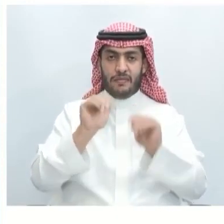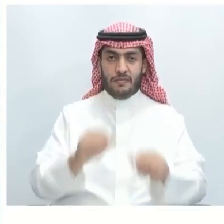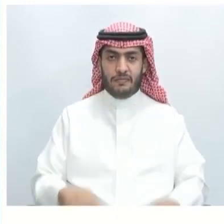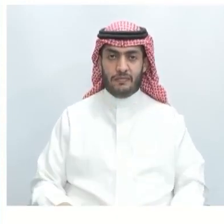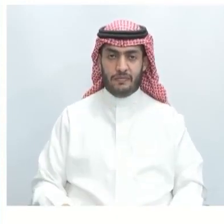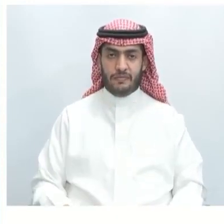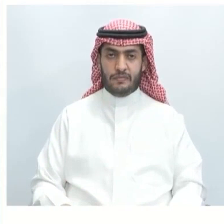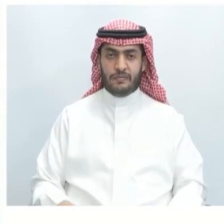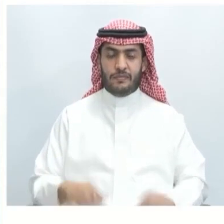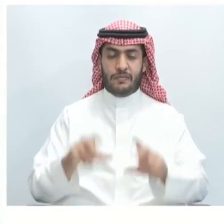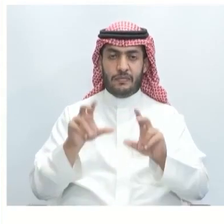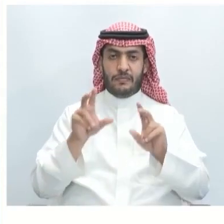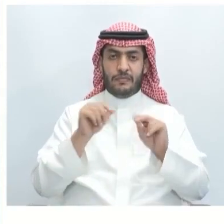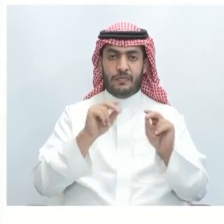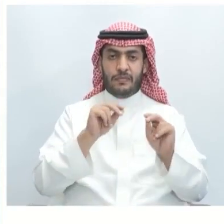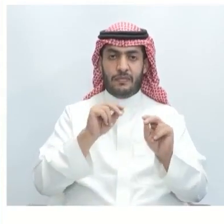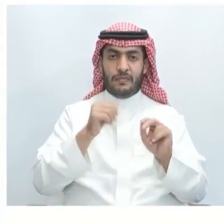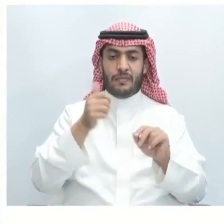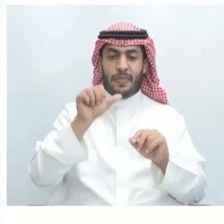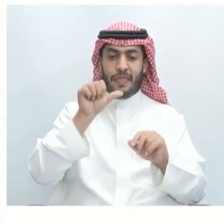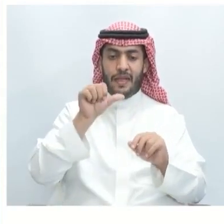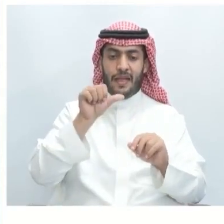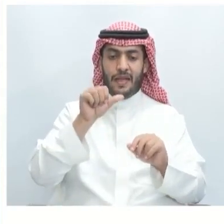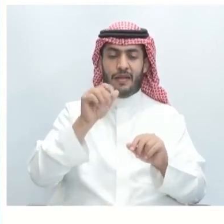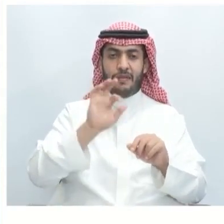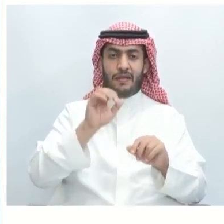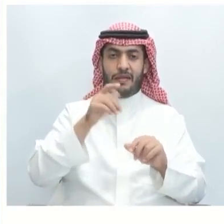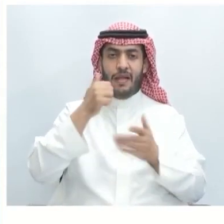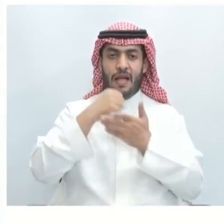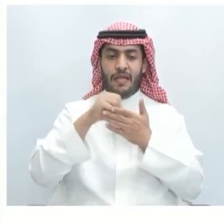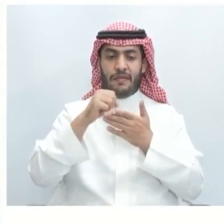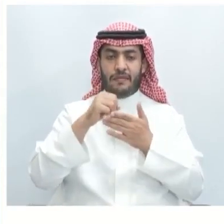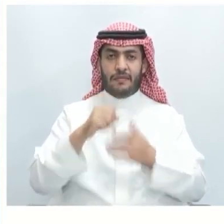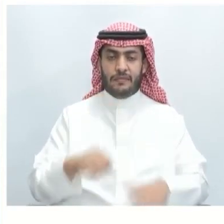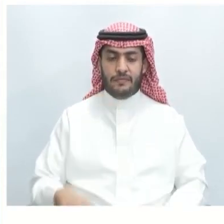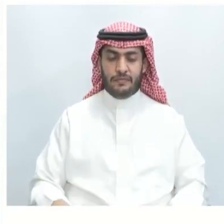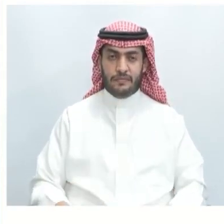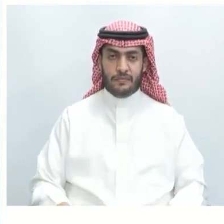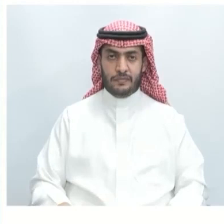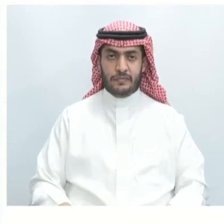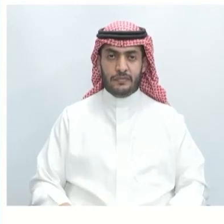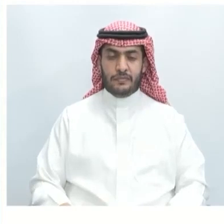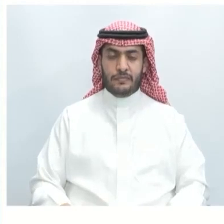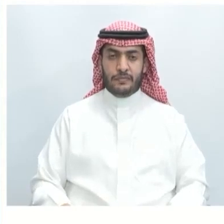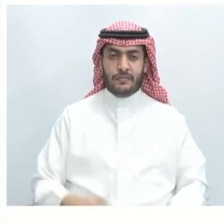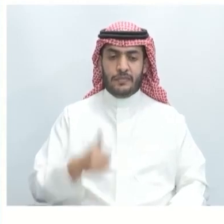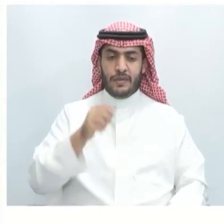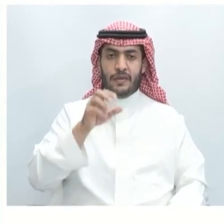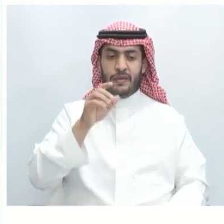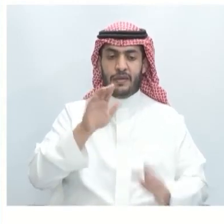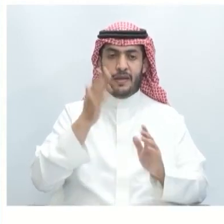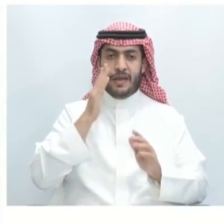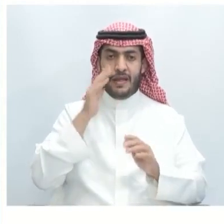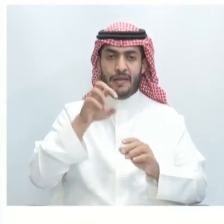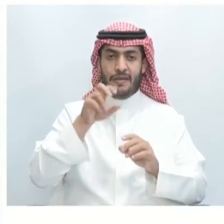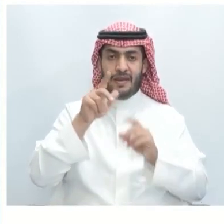فلدينا مثلا العمود اي وكذلك الصف واحد نستطيع حذفهم من خلال النقر بالماوس في الزر الايمن